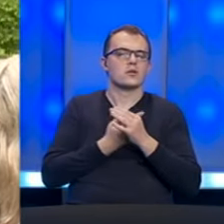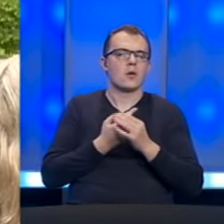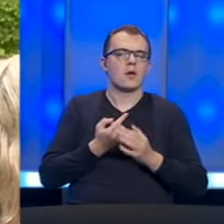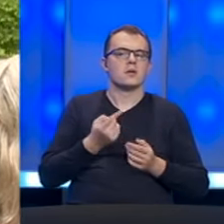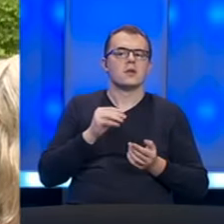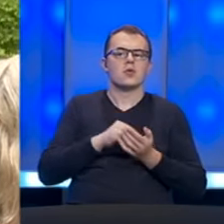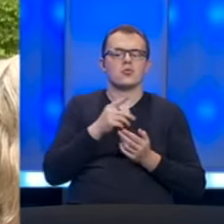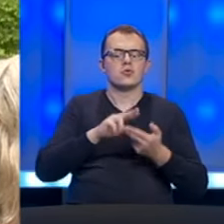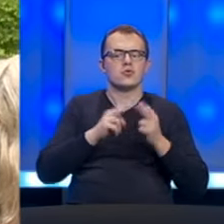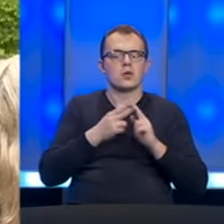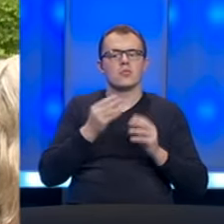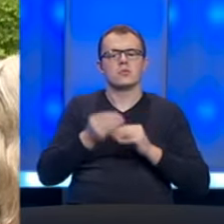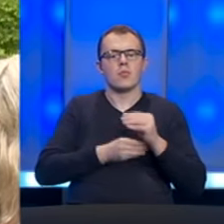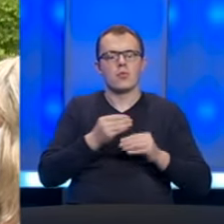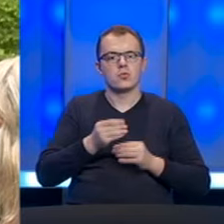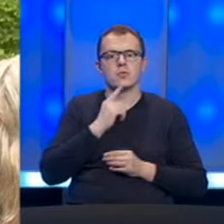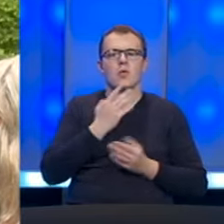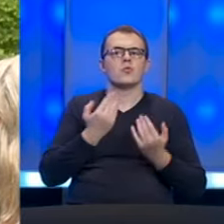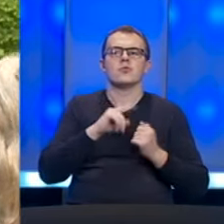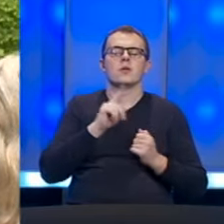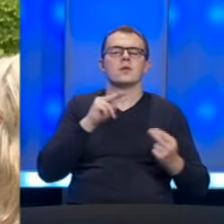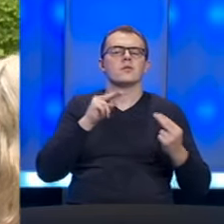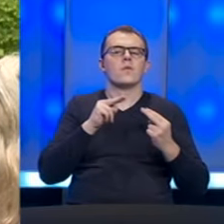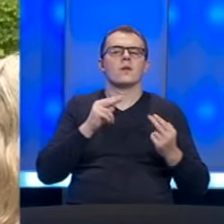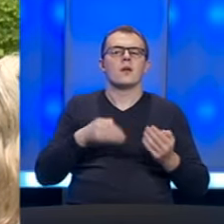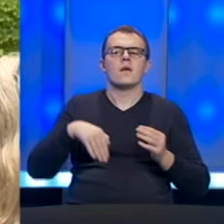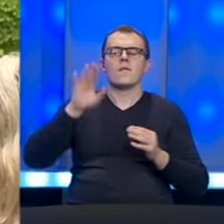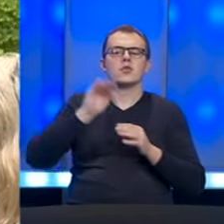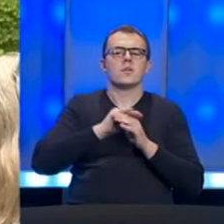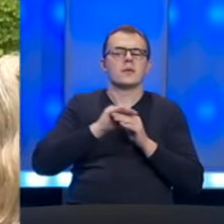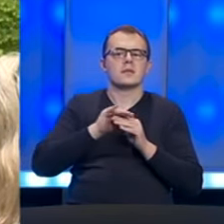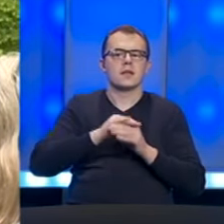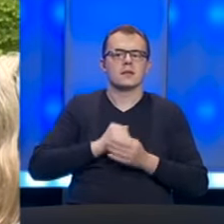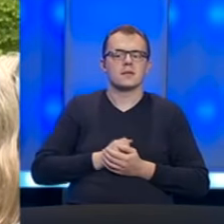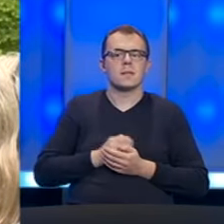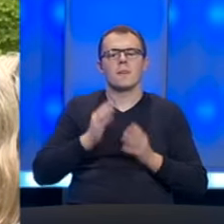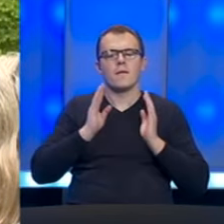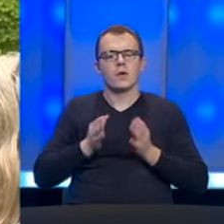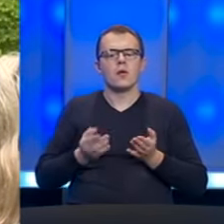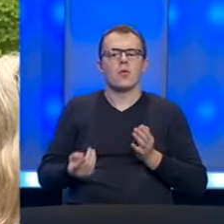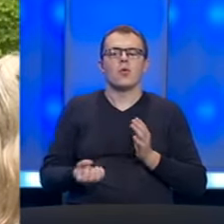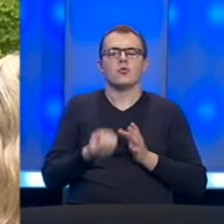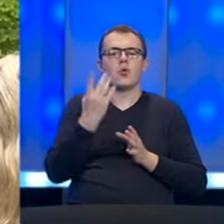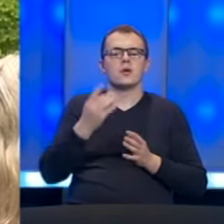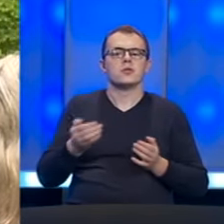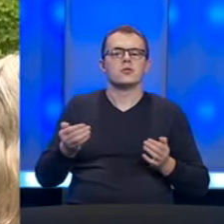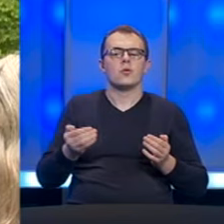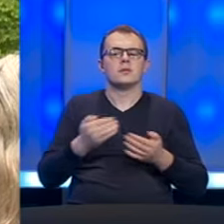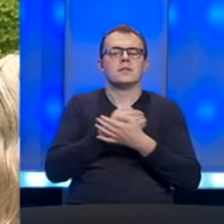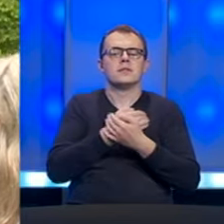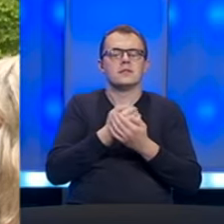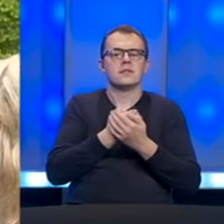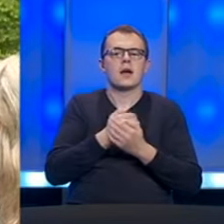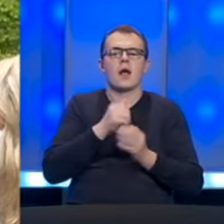se tu susreću sa porodicom sa kojom se nisi vidjeli više mjeseci. Vjerovatno dolazi do zagrljaja i pozdravljanja,